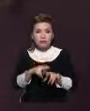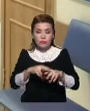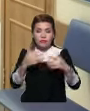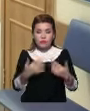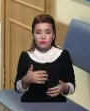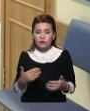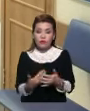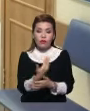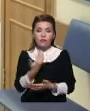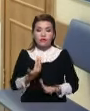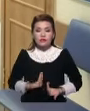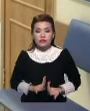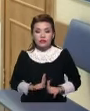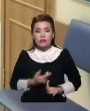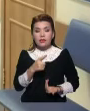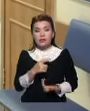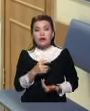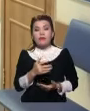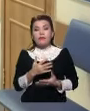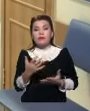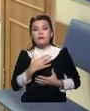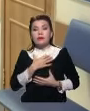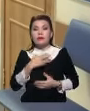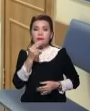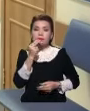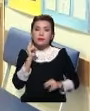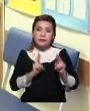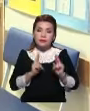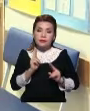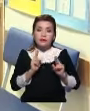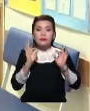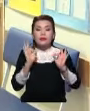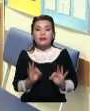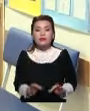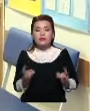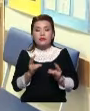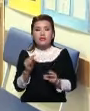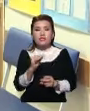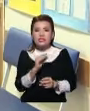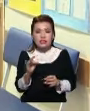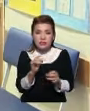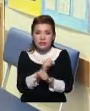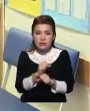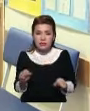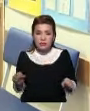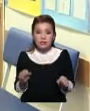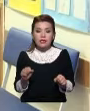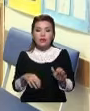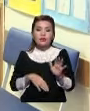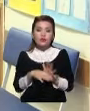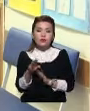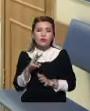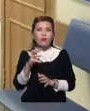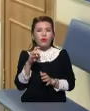жизни. Диета большую роль играет. Надо диету строго соблюдать. Жирный нельзя, мучное